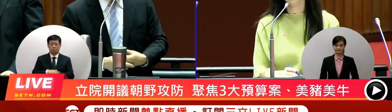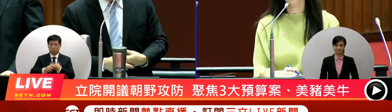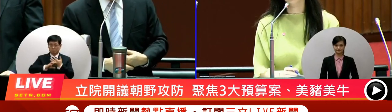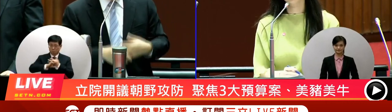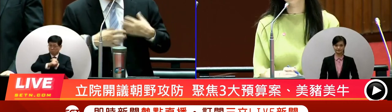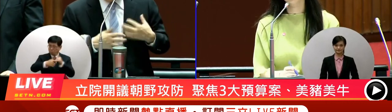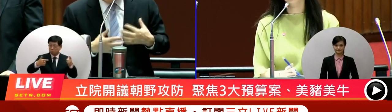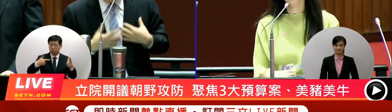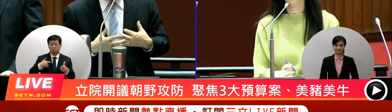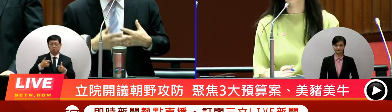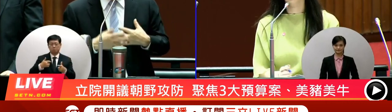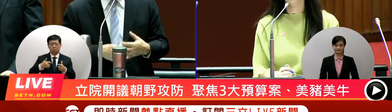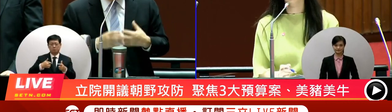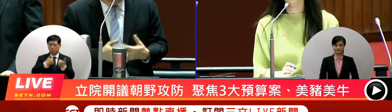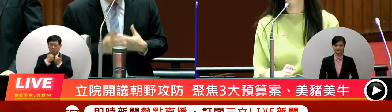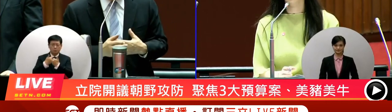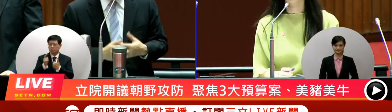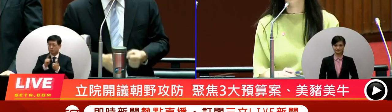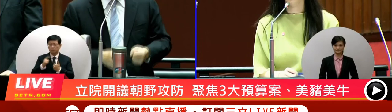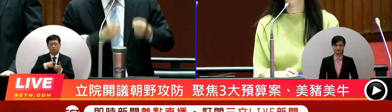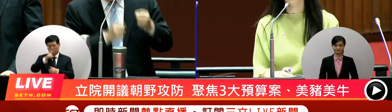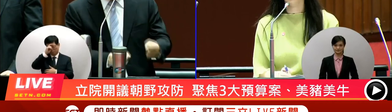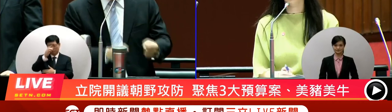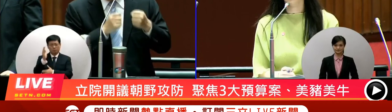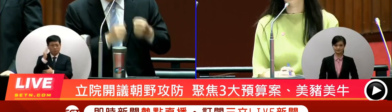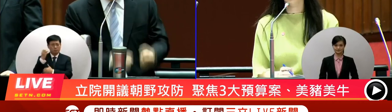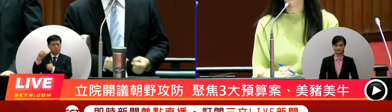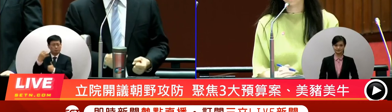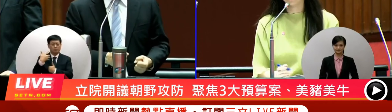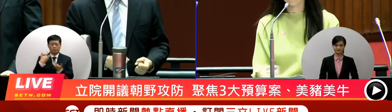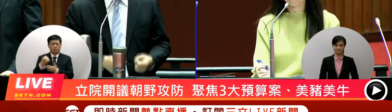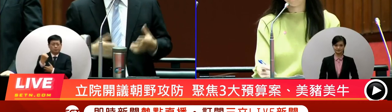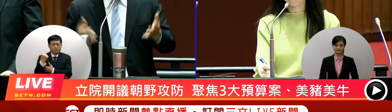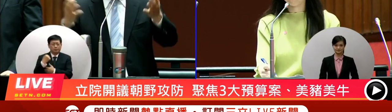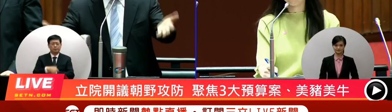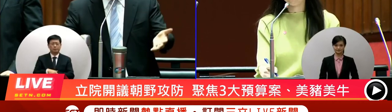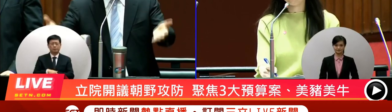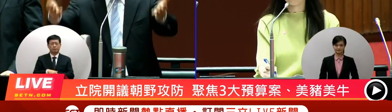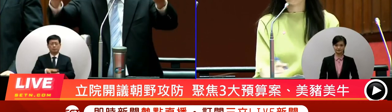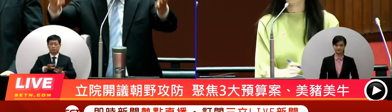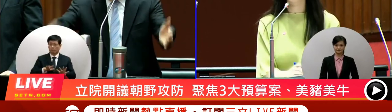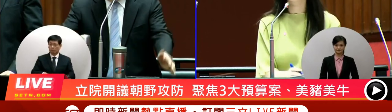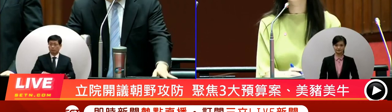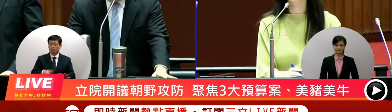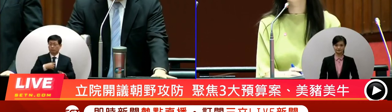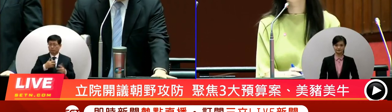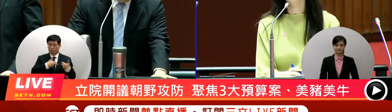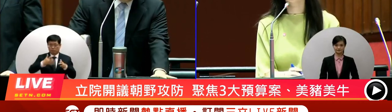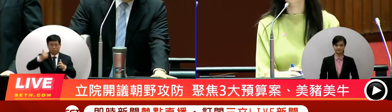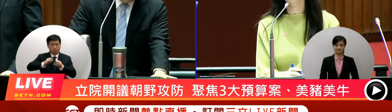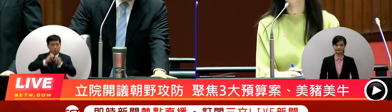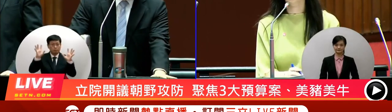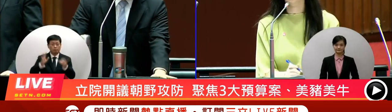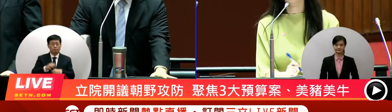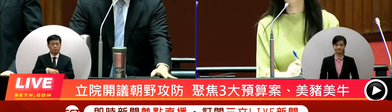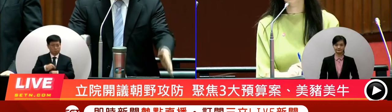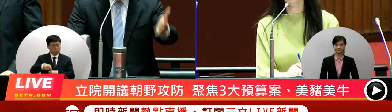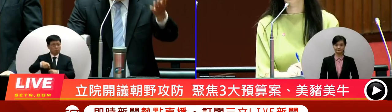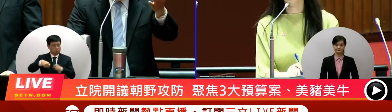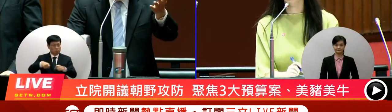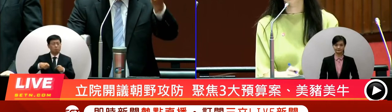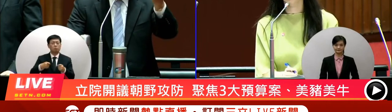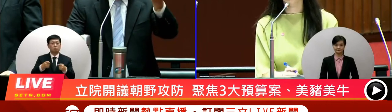的时候，他们一再希望政府再多努力一点，所以这一次蔡总统宣布的政策